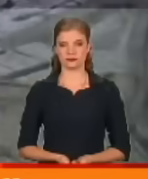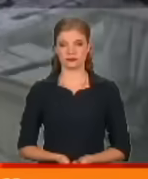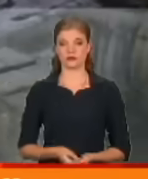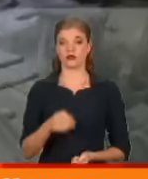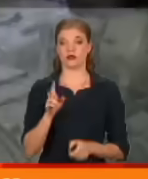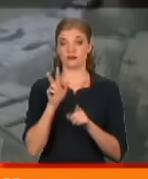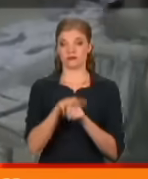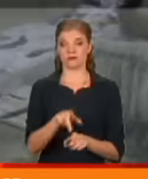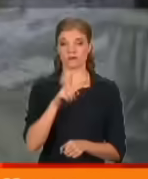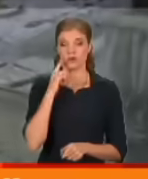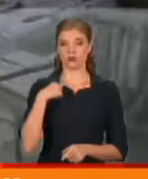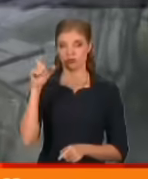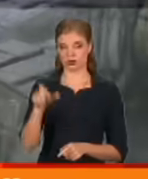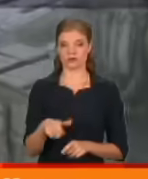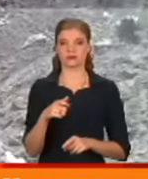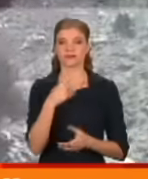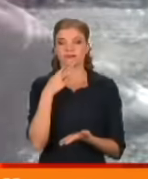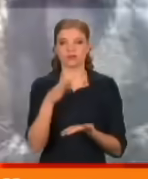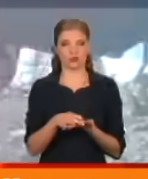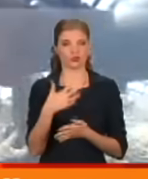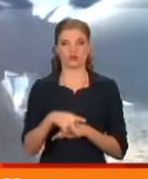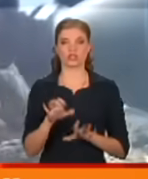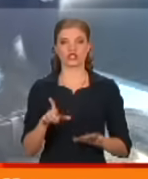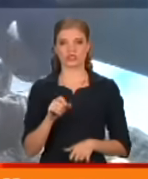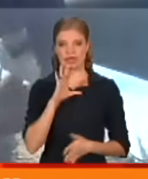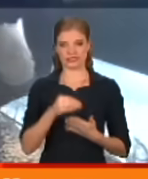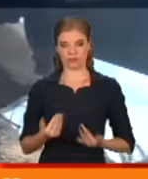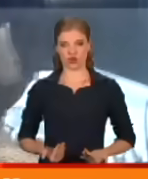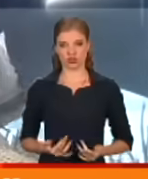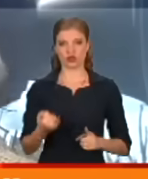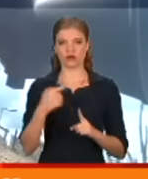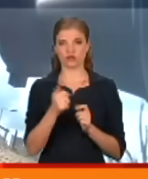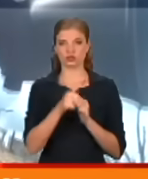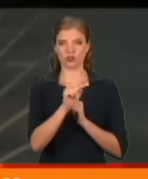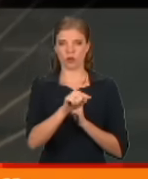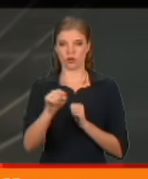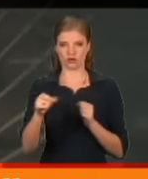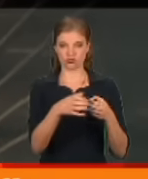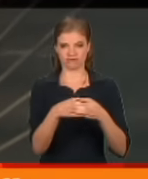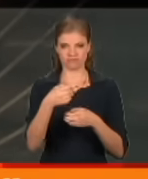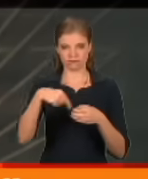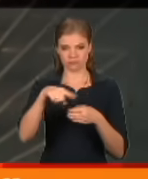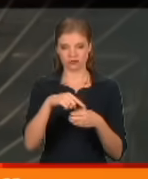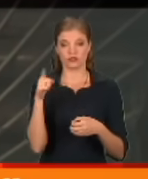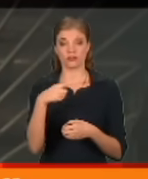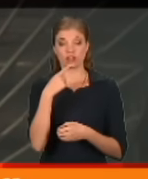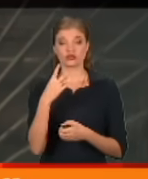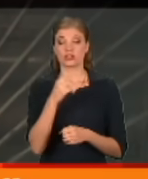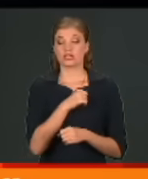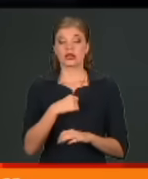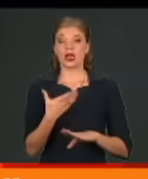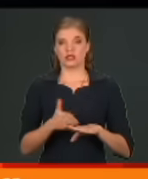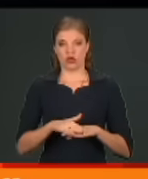На плечі молодого бійця лягає відповідальність уже не лише за своє життя, а й за кожного з підрозділу. «Да Вінчі» каже, не